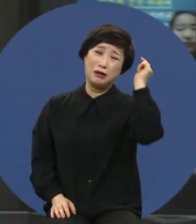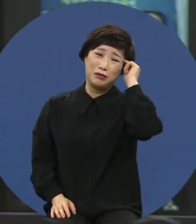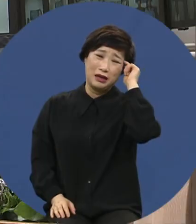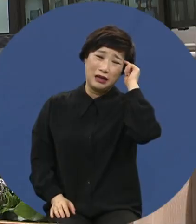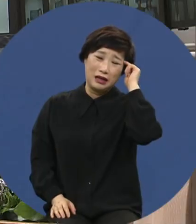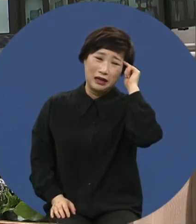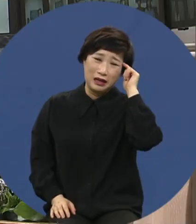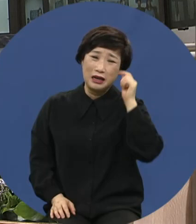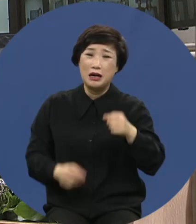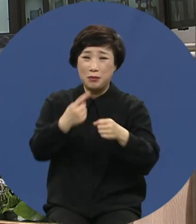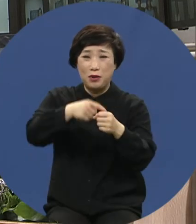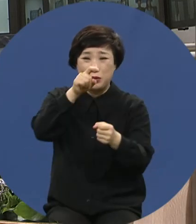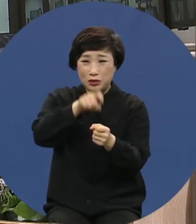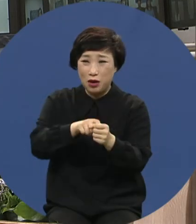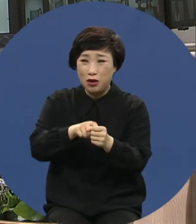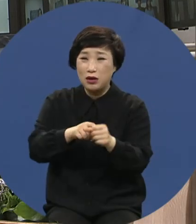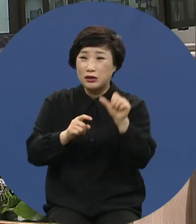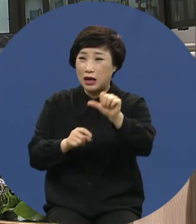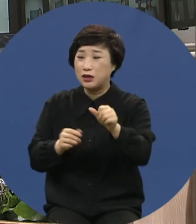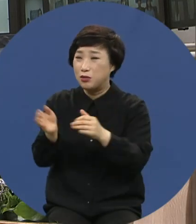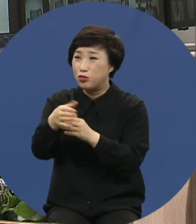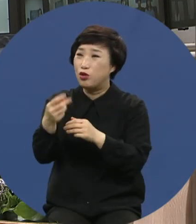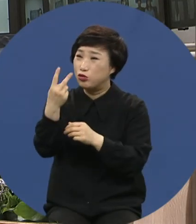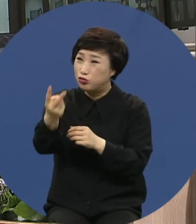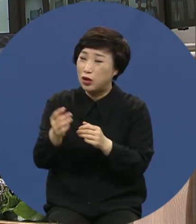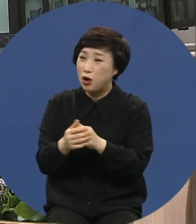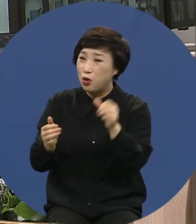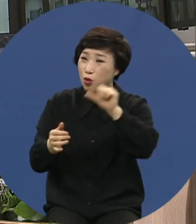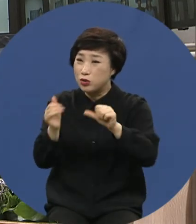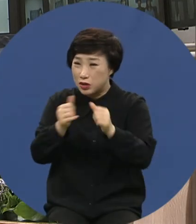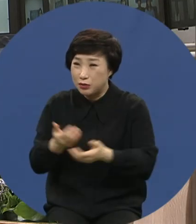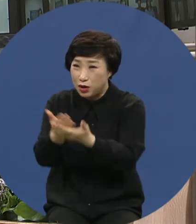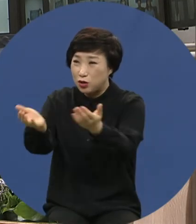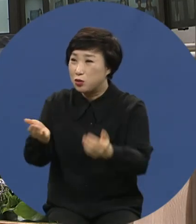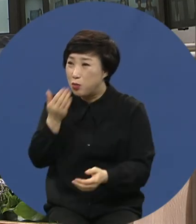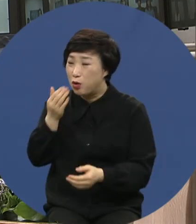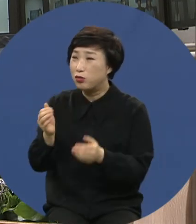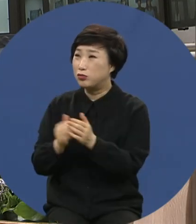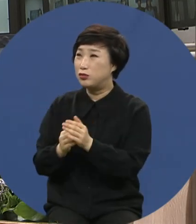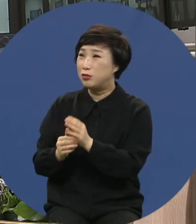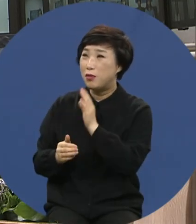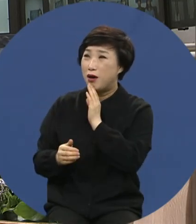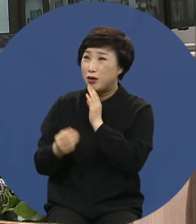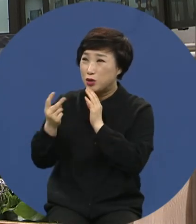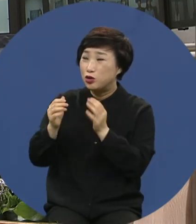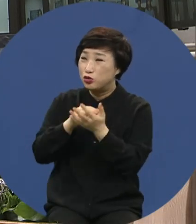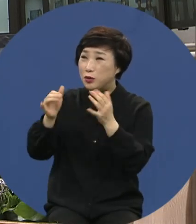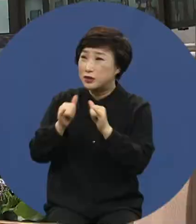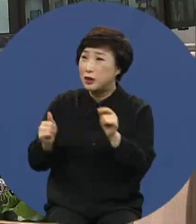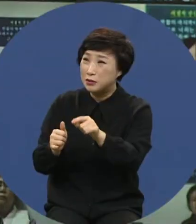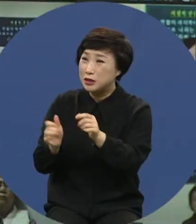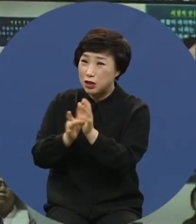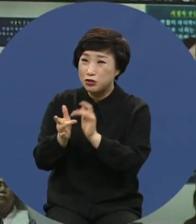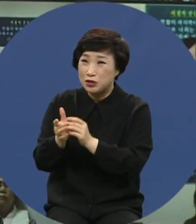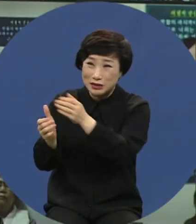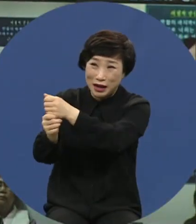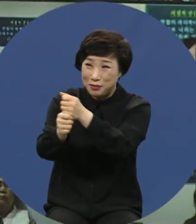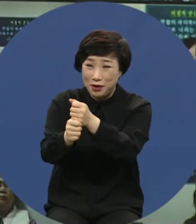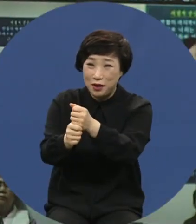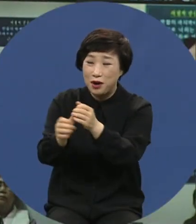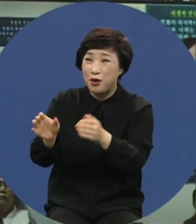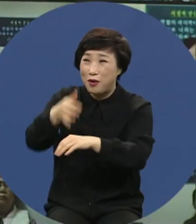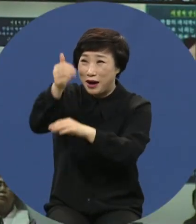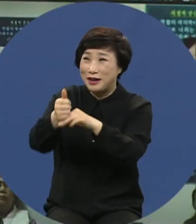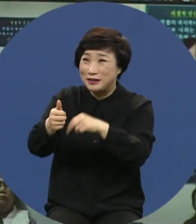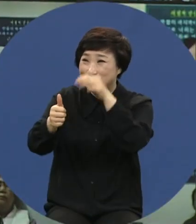어쩌다가 보리떡 5개와 물고기 2마리 5,000명씩을 먹이고 수많은 사람이 저를 잡았다가 왕